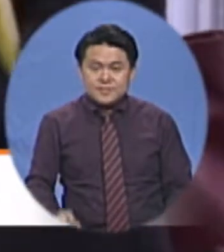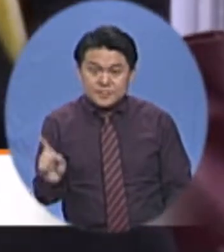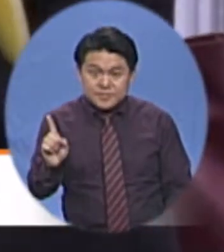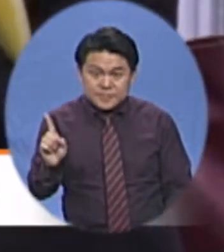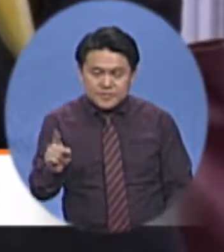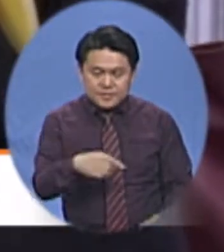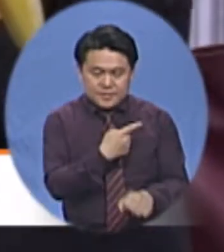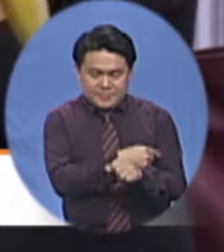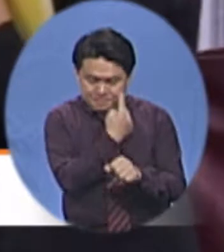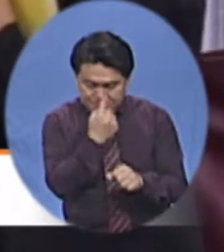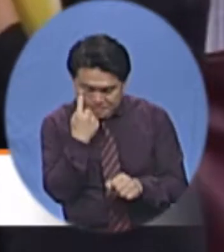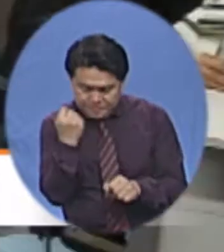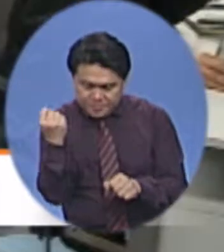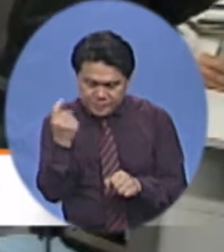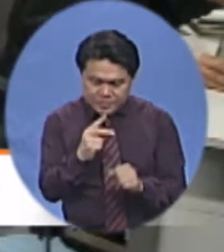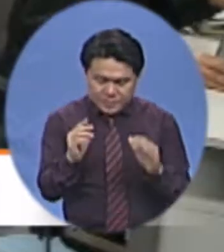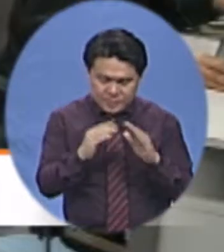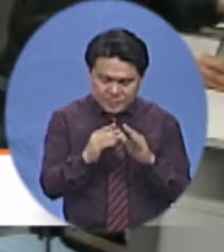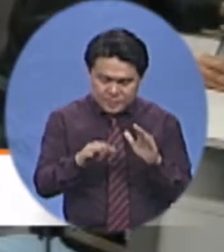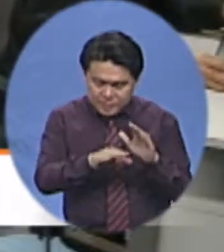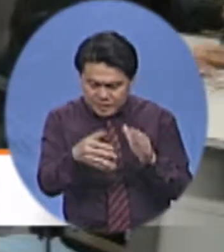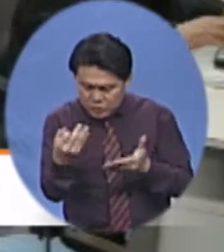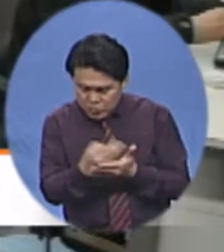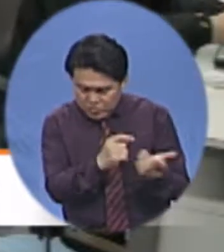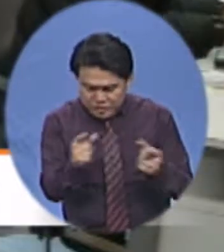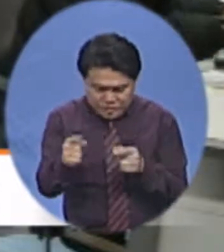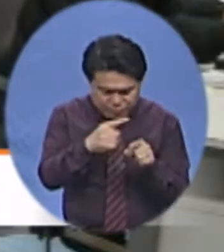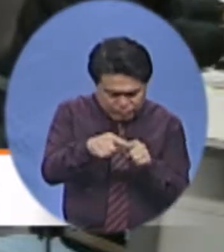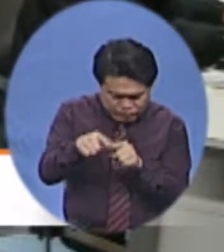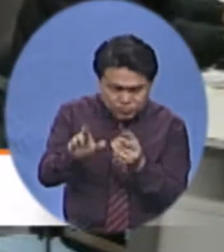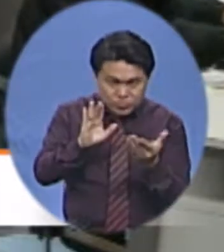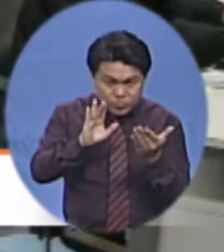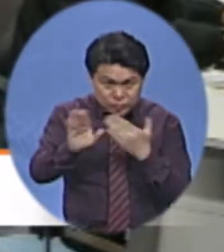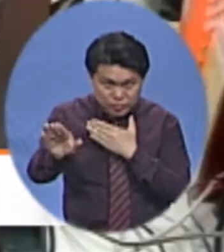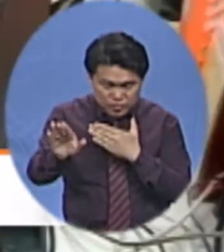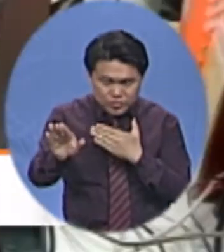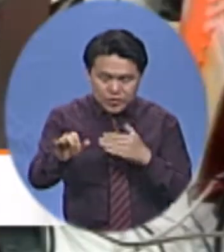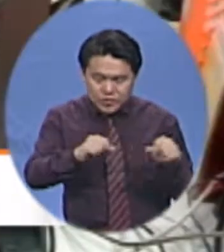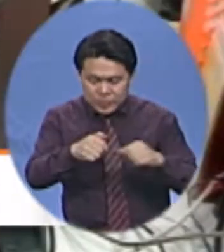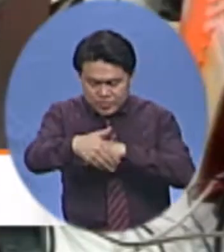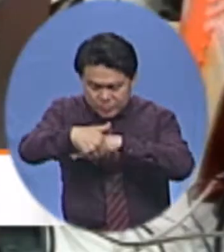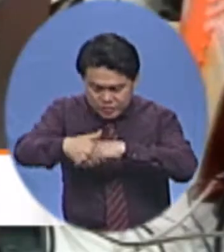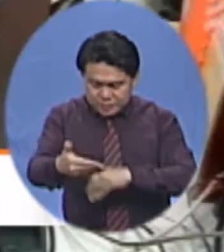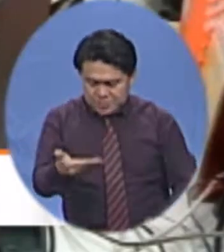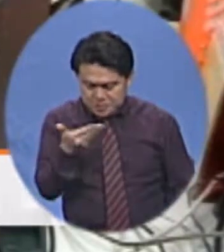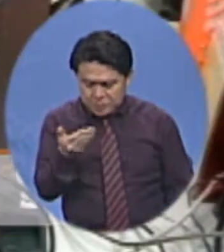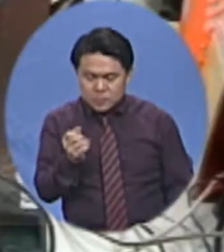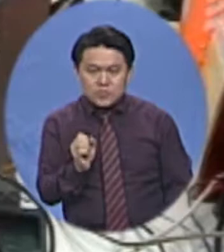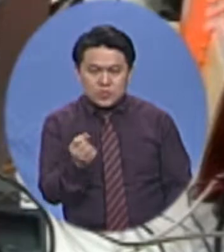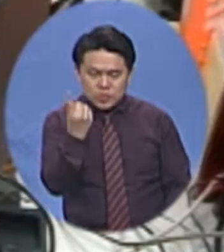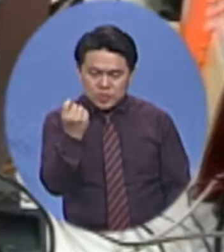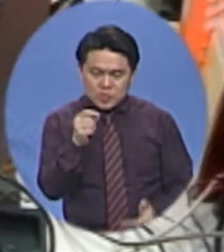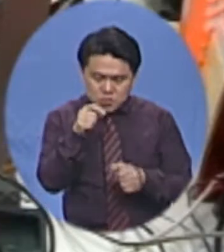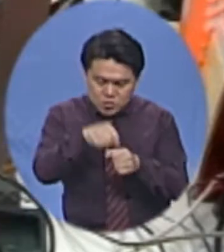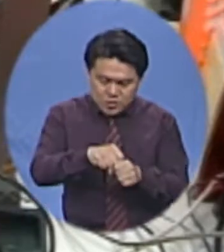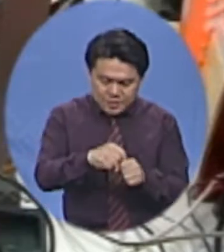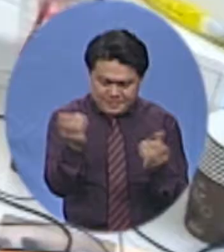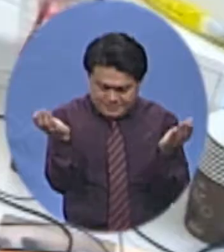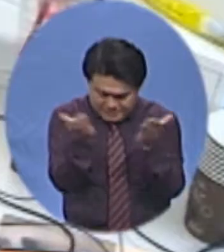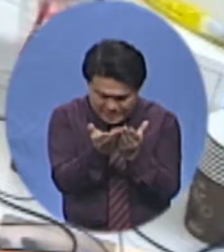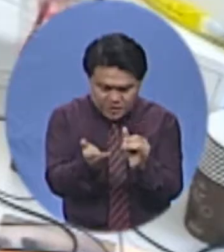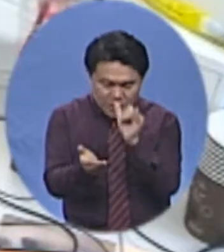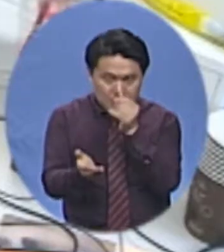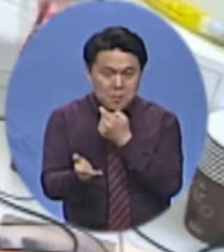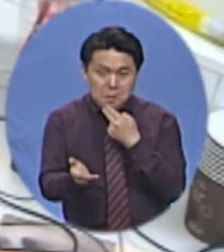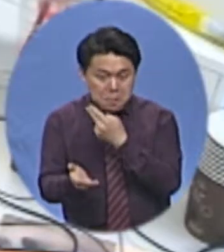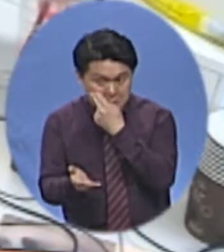서울시는 자격 확인과 가구 소득 등을 바탕으로 평가를 한 후 신청자의 활동 계획과 지원 동기, 지원 목적에 적합한지